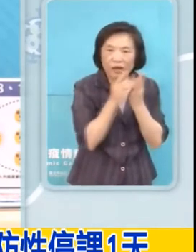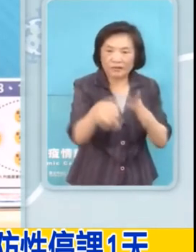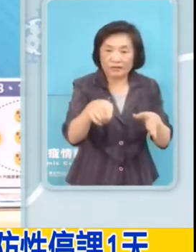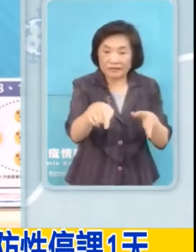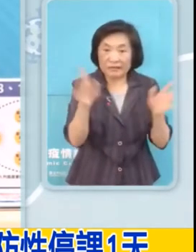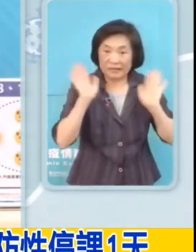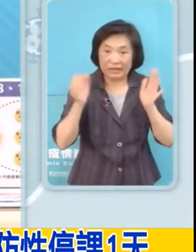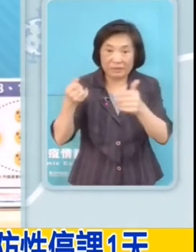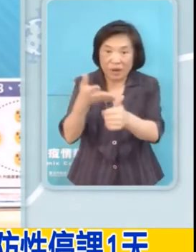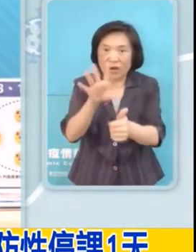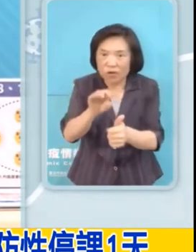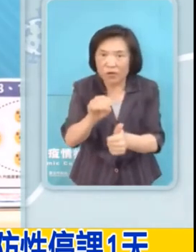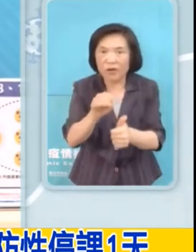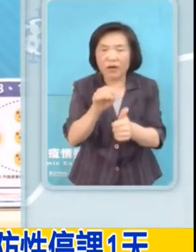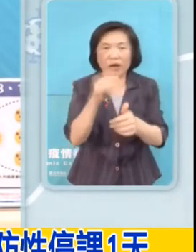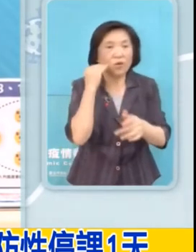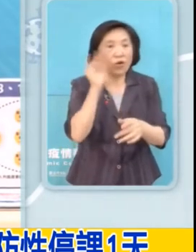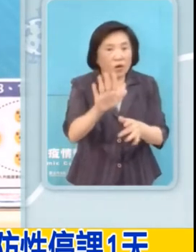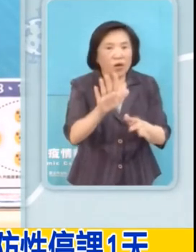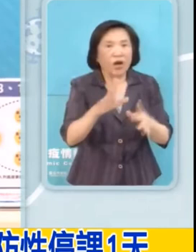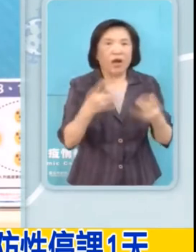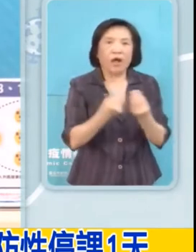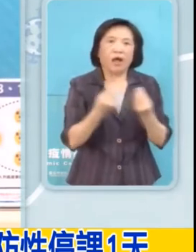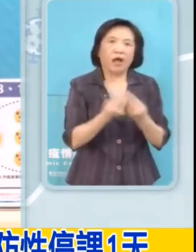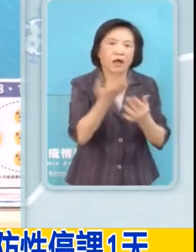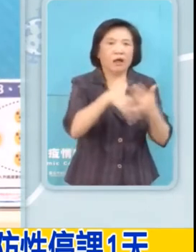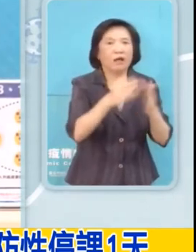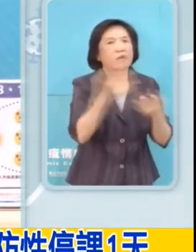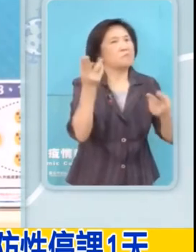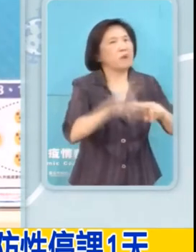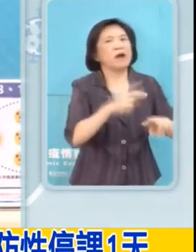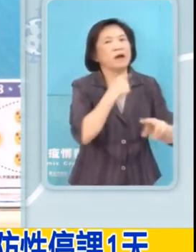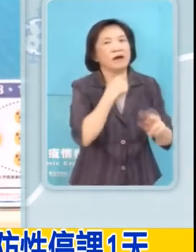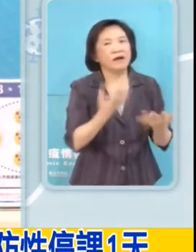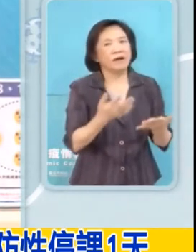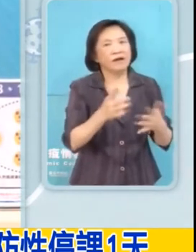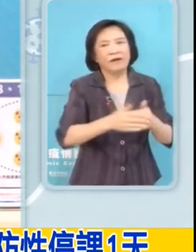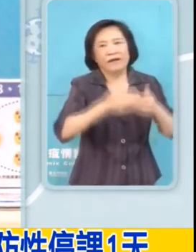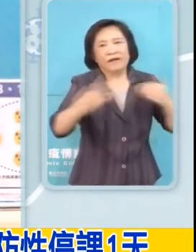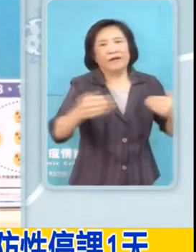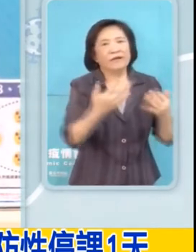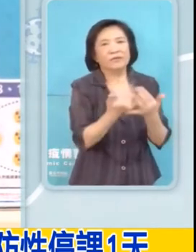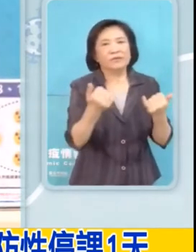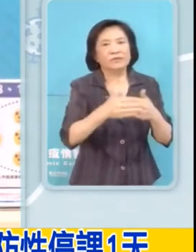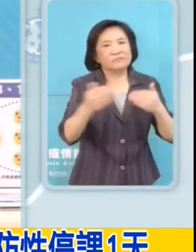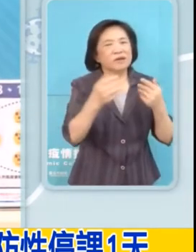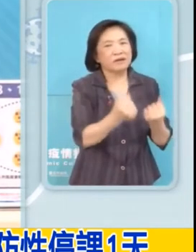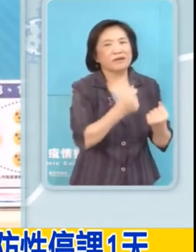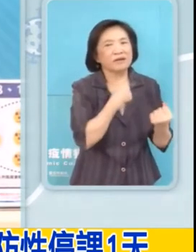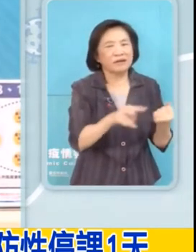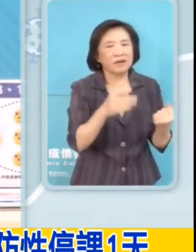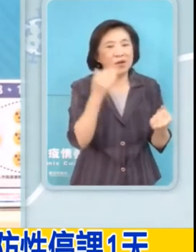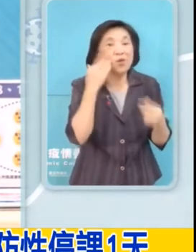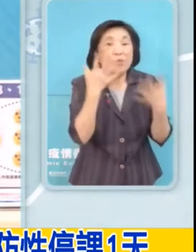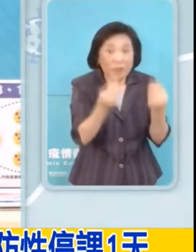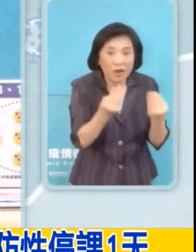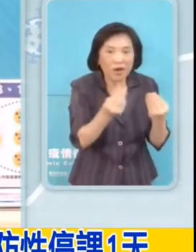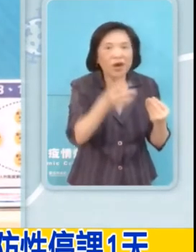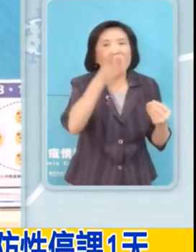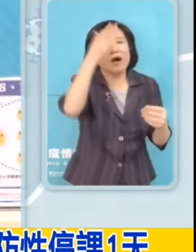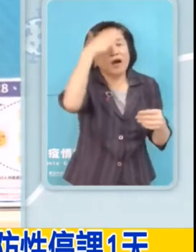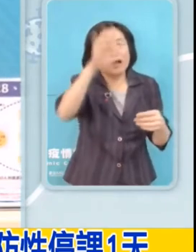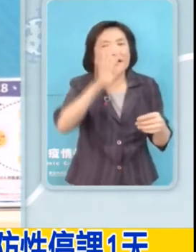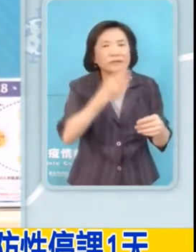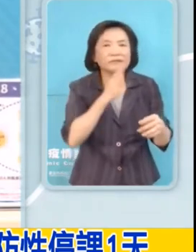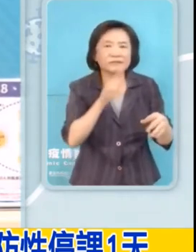感染？有没有会影响很大？有的话，大概整个学校都要隔离的那就算没有的话，他除了他，虽然也许